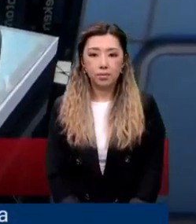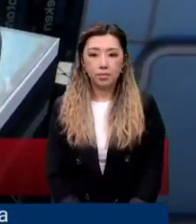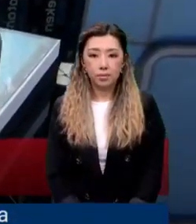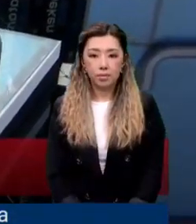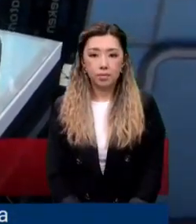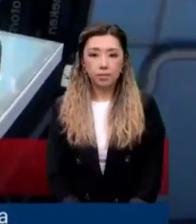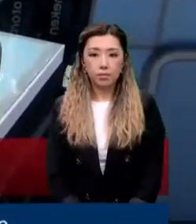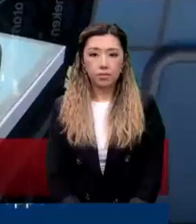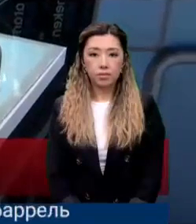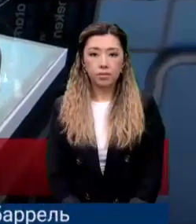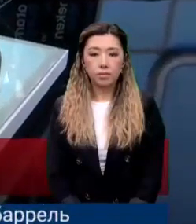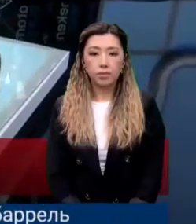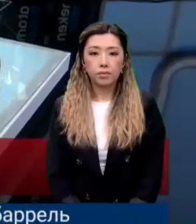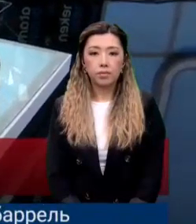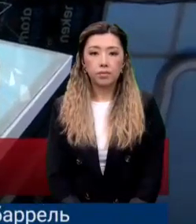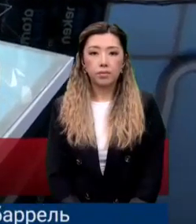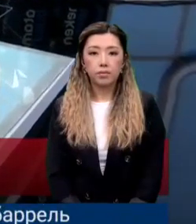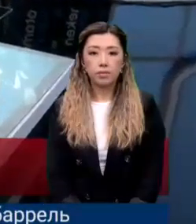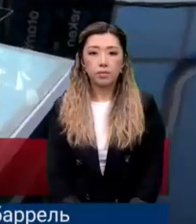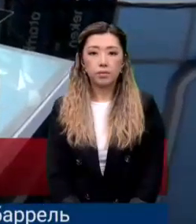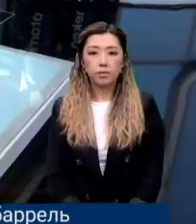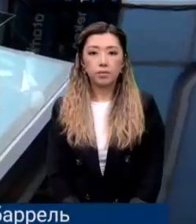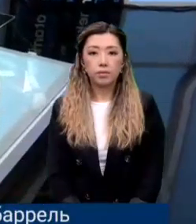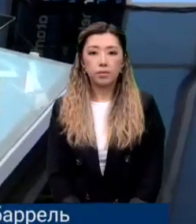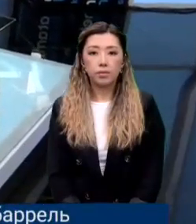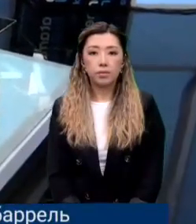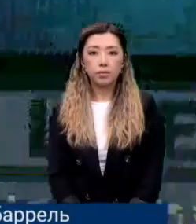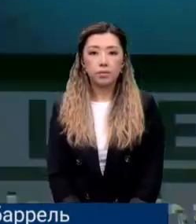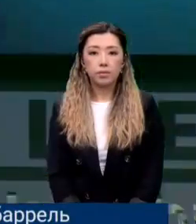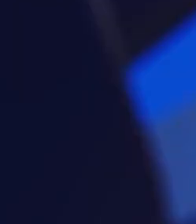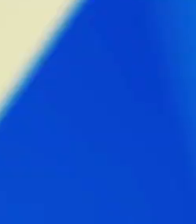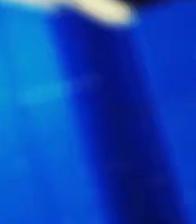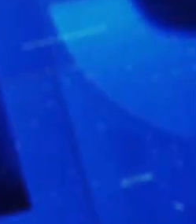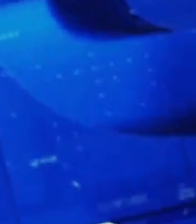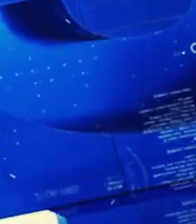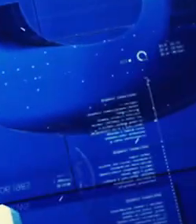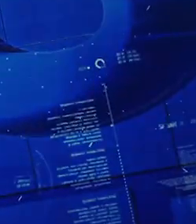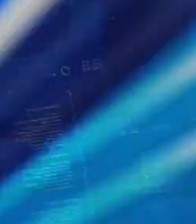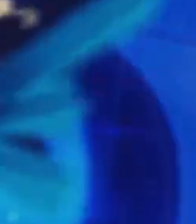Чингизбаева у нас была в гостях, зампред правления фонда Казахстан Халкына. Спасибо. Благодарю. Мы продолжим.